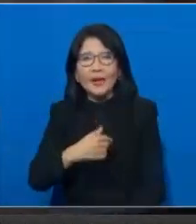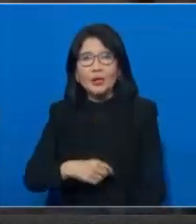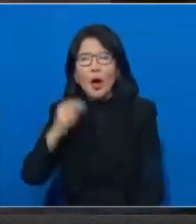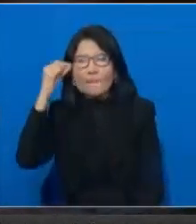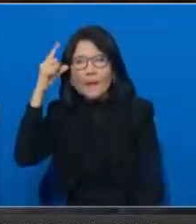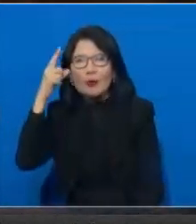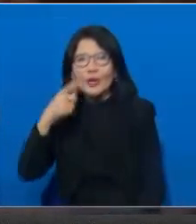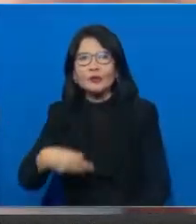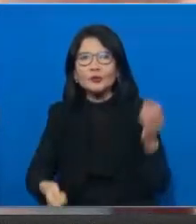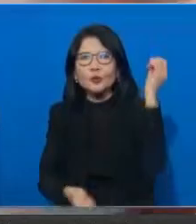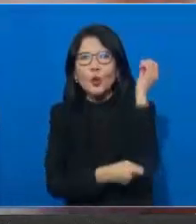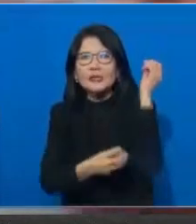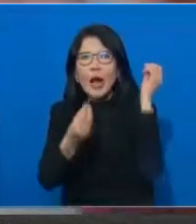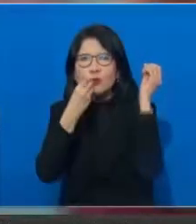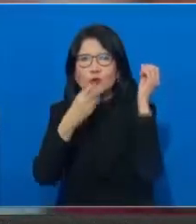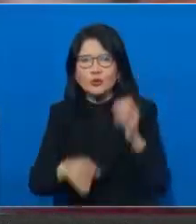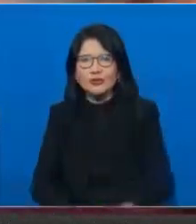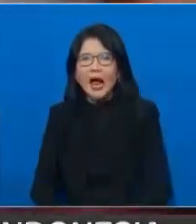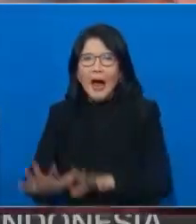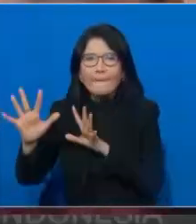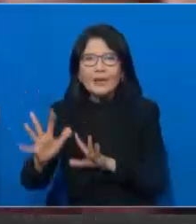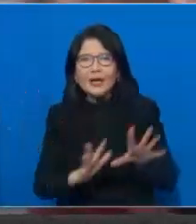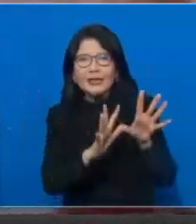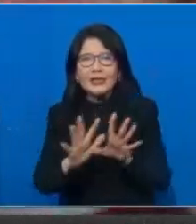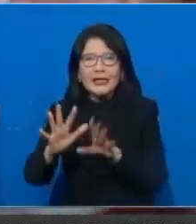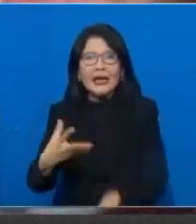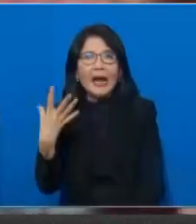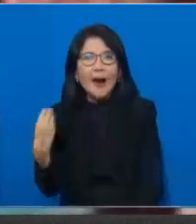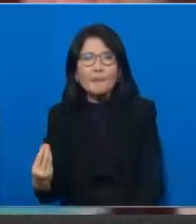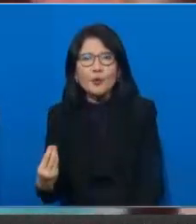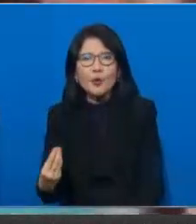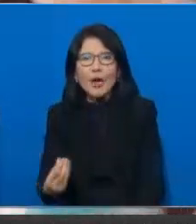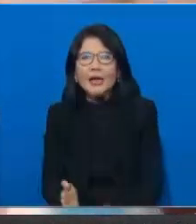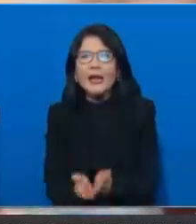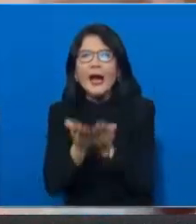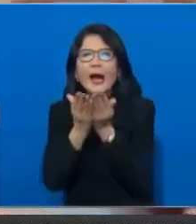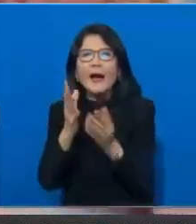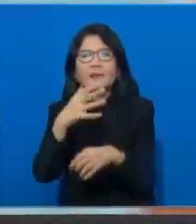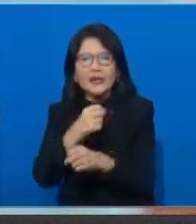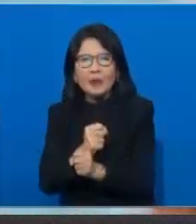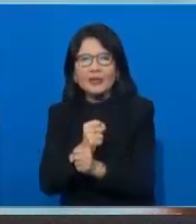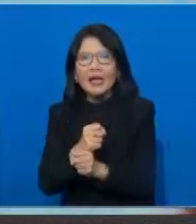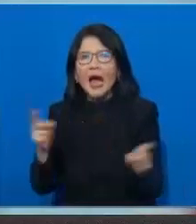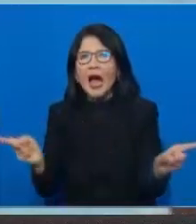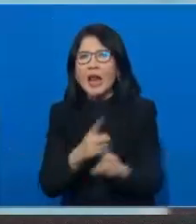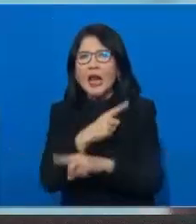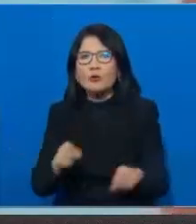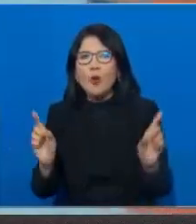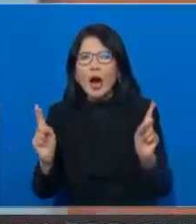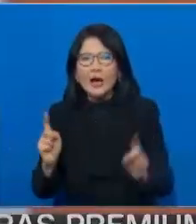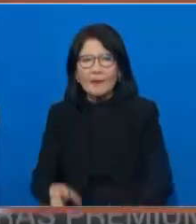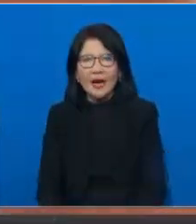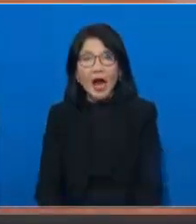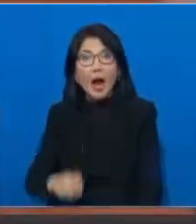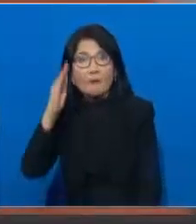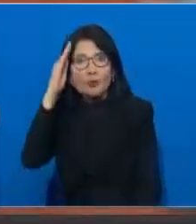untuk makan sahur. Mereka berkeliling kampung sambil bersolawat dan menyanyikan lagu religi. Uniknya lagi, para pemuda